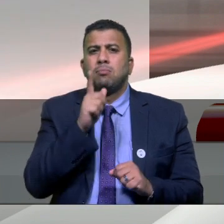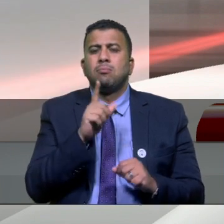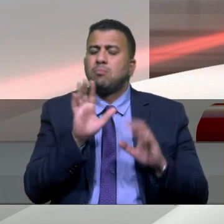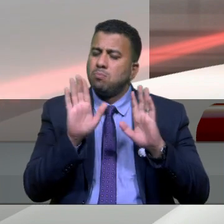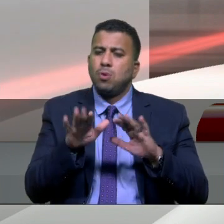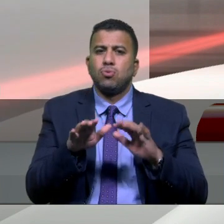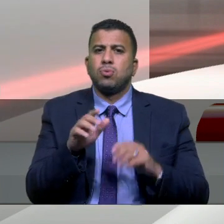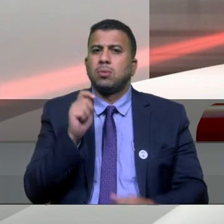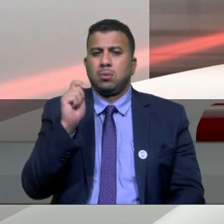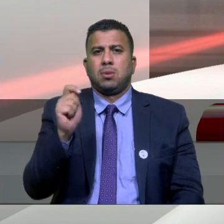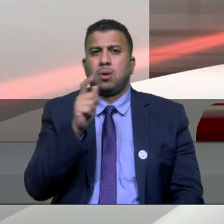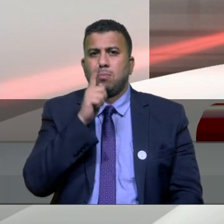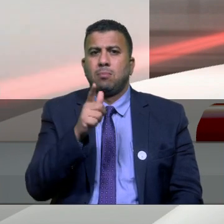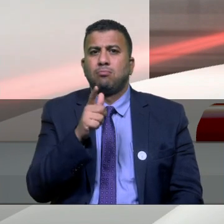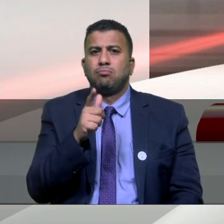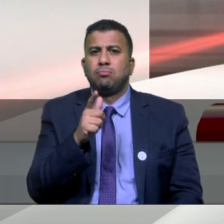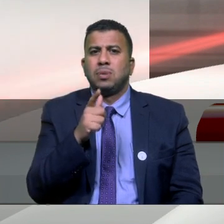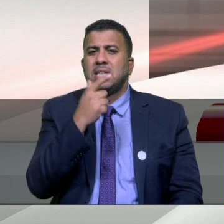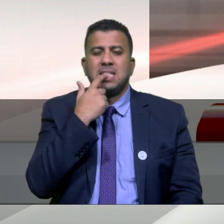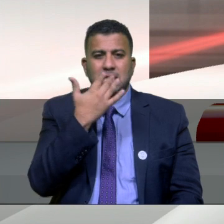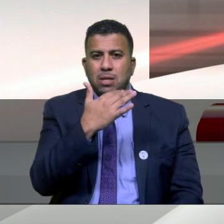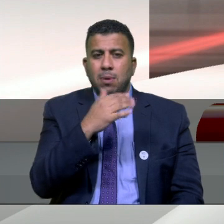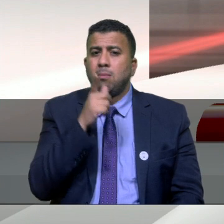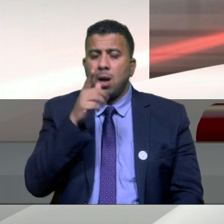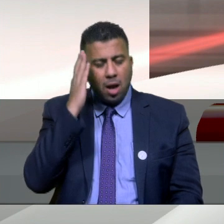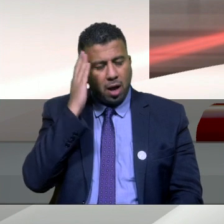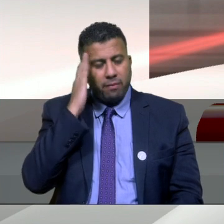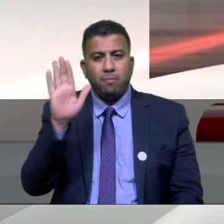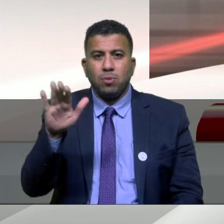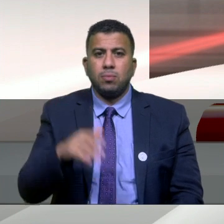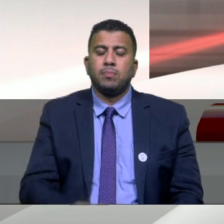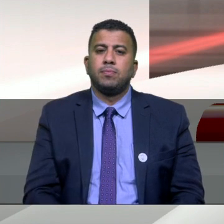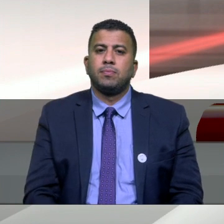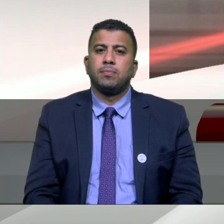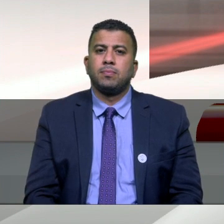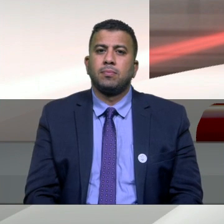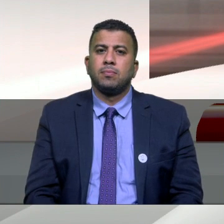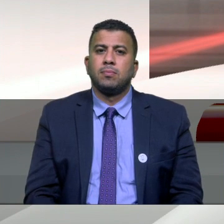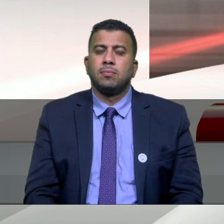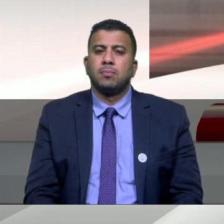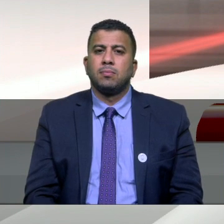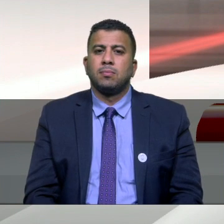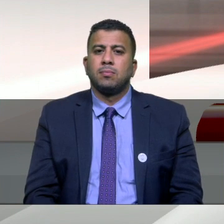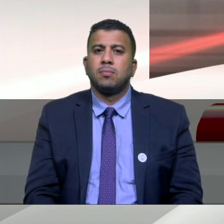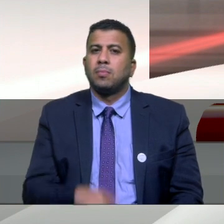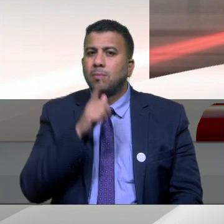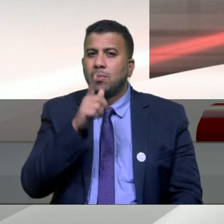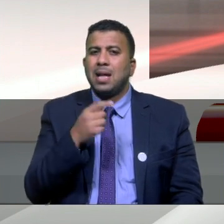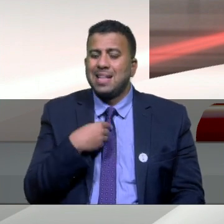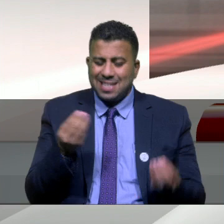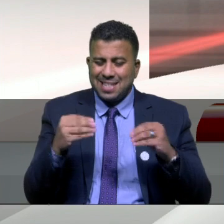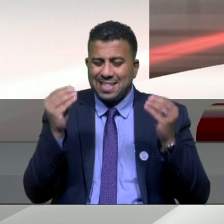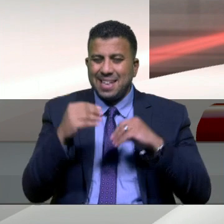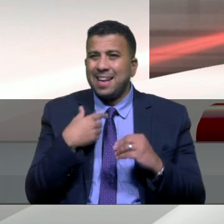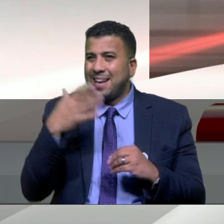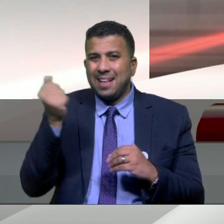موجود يدفع له، شو تبغى يعني؟ ترى لا سرير عالجي. والله ما اغير ولا ازيد ولا